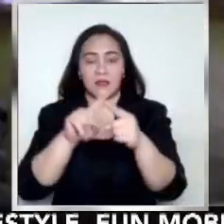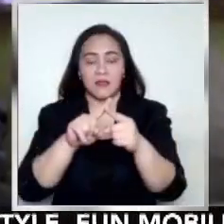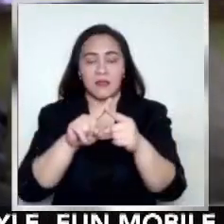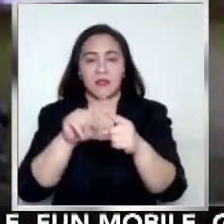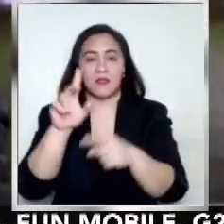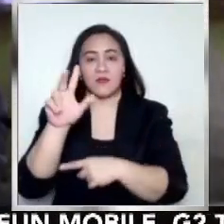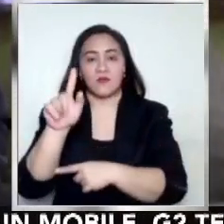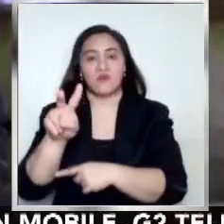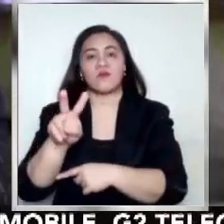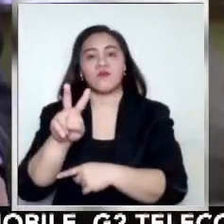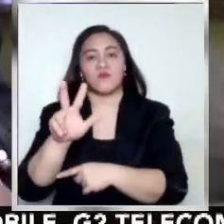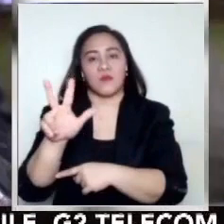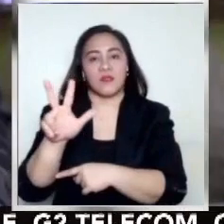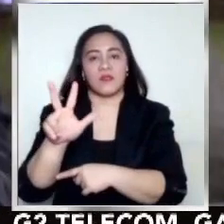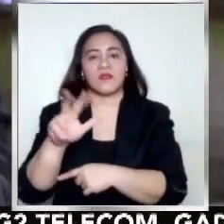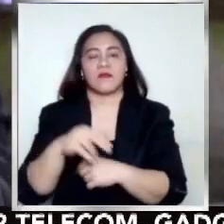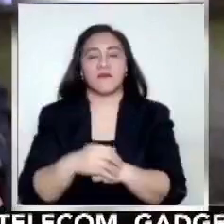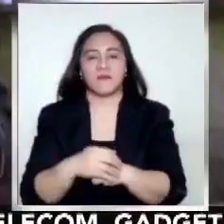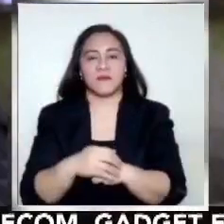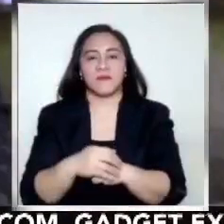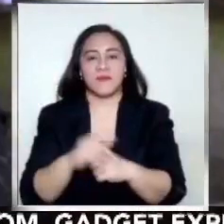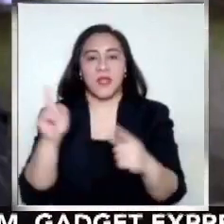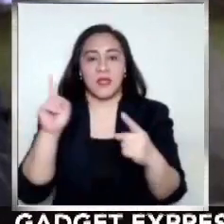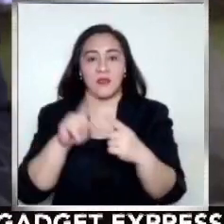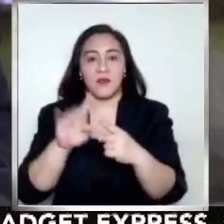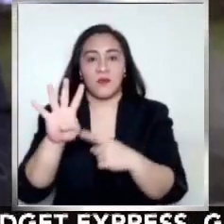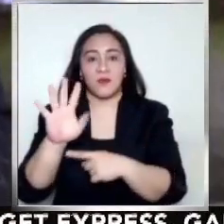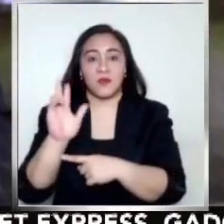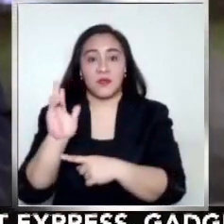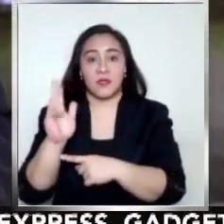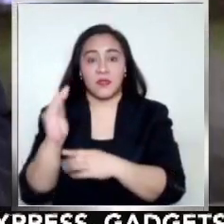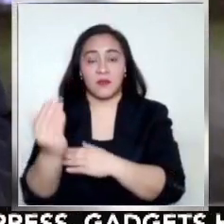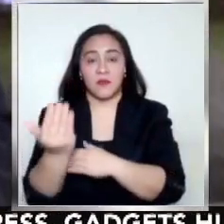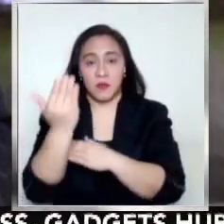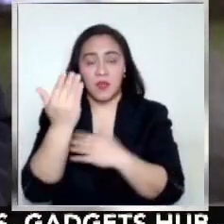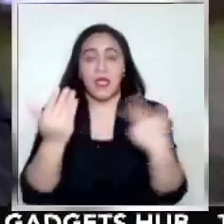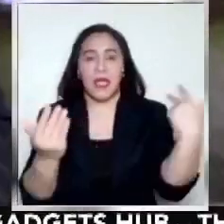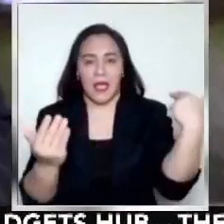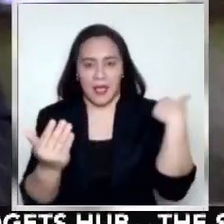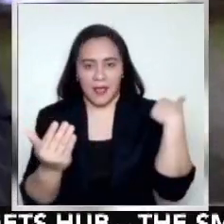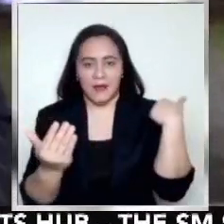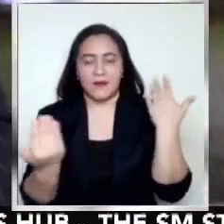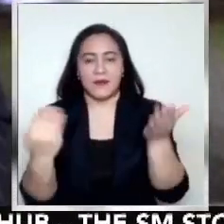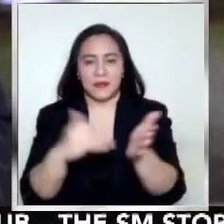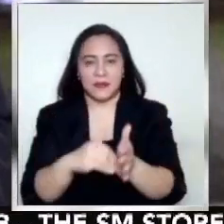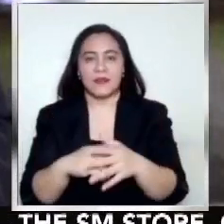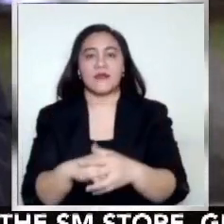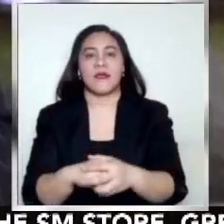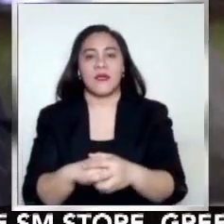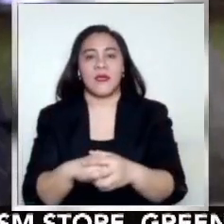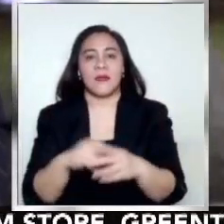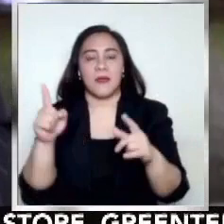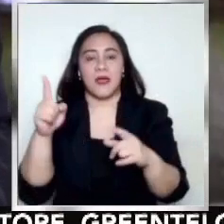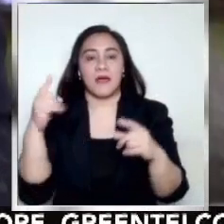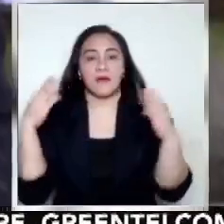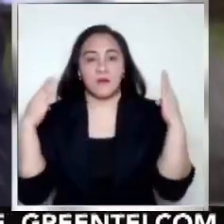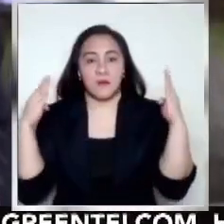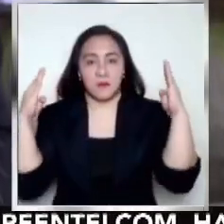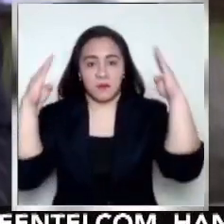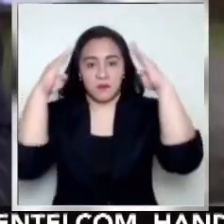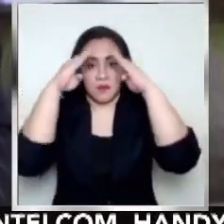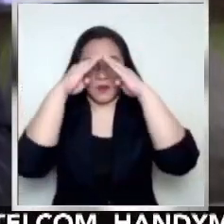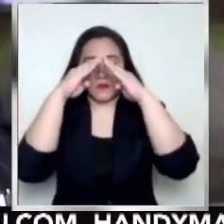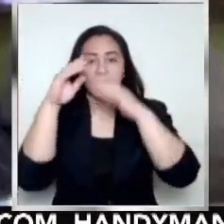4:30 naman ng umaga yung Misa de Gallo at bukas ay mismong si Manila Archbishop Jose Cardinal Advincula